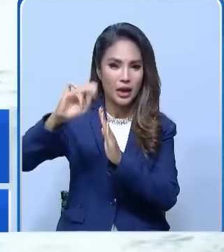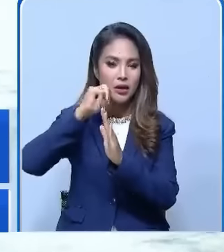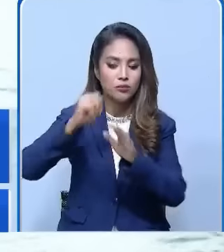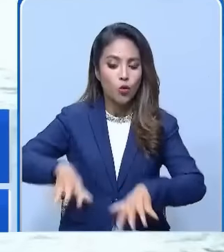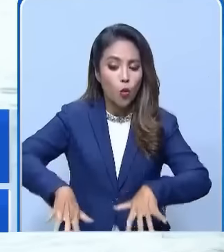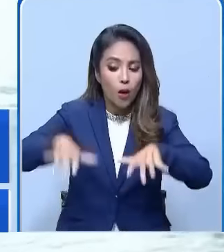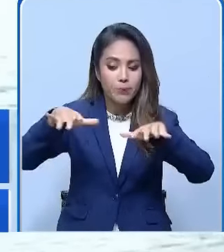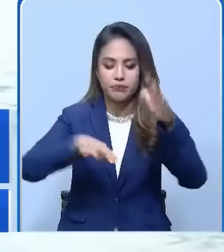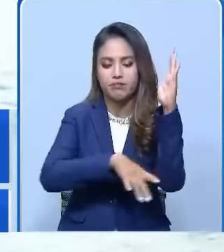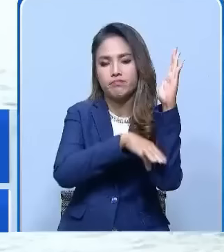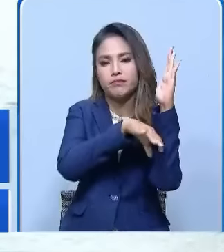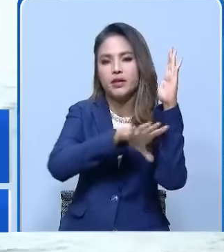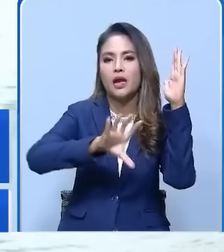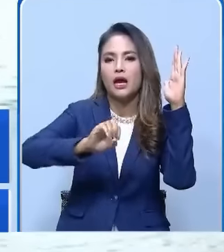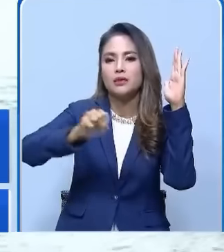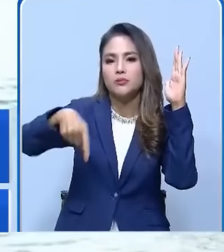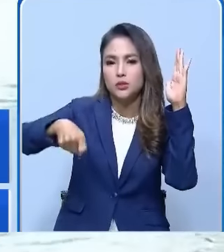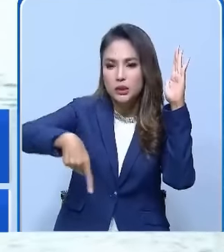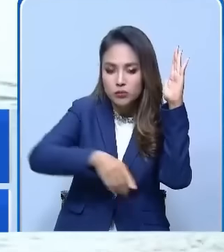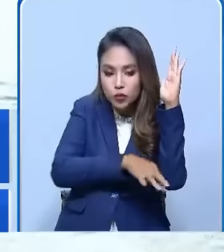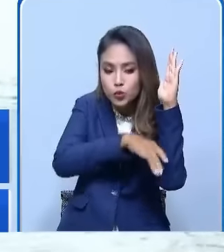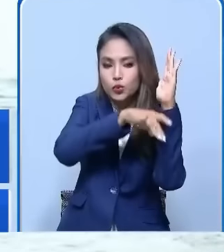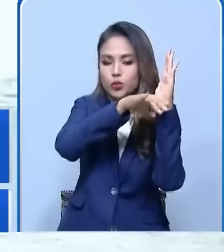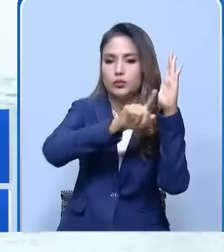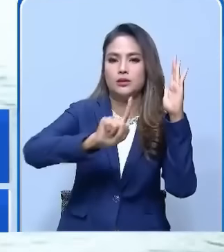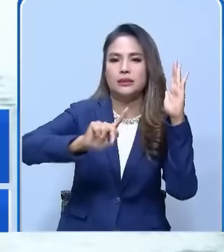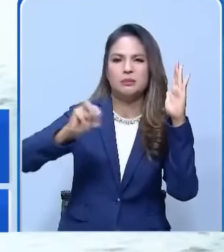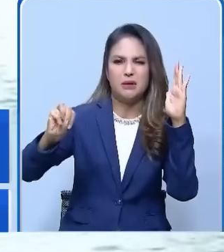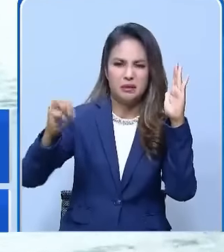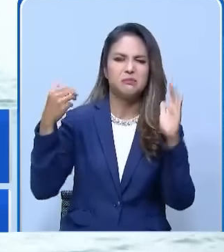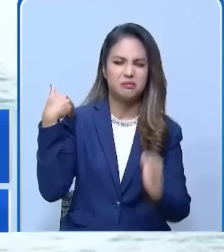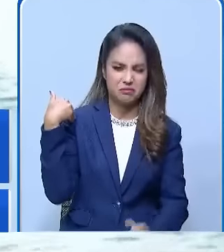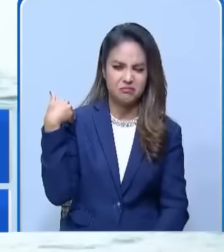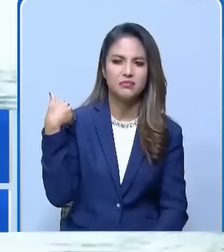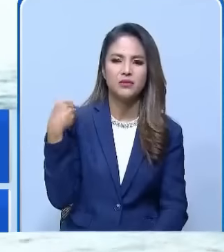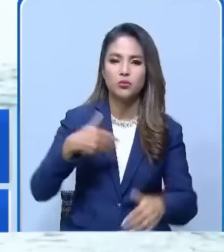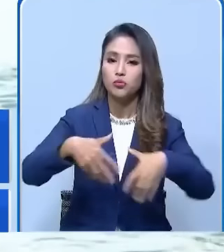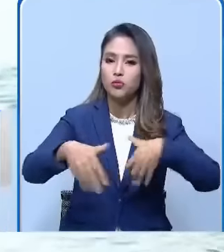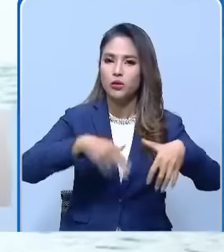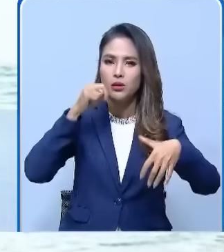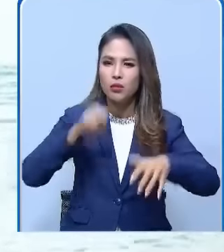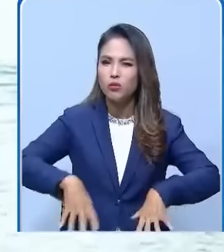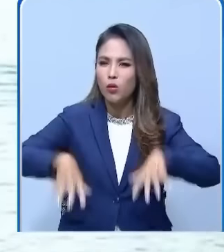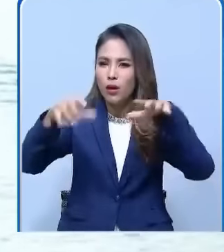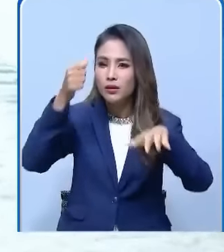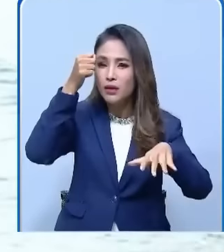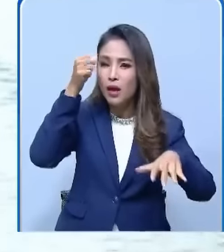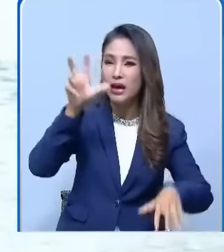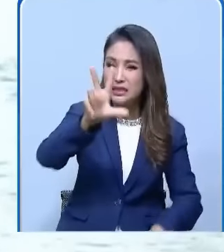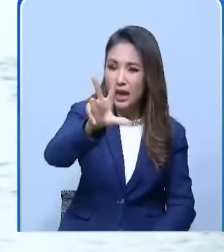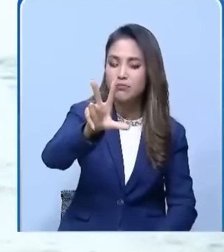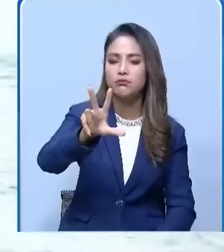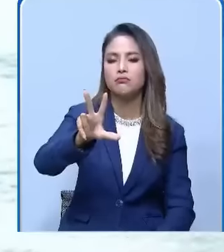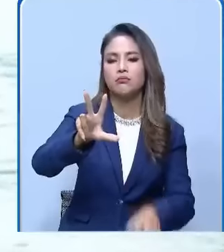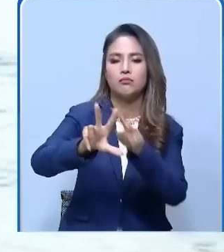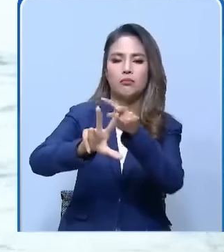ตรแล้วก็บางจุดนั้นท่วมสูงถึง1เมตรกว่านะครับซึ่งต้องบอกว่าชุมชนแห่งนี้นะครับน้ำท่วมมากว่า3วันแล้วนะครับต้องบอกว่าประชาชน